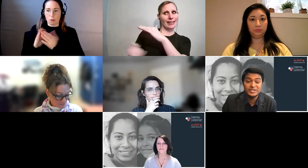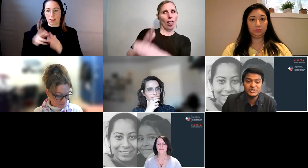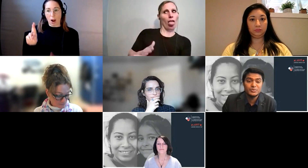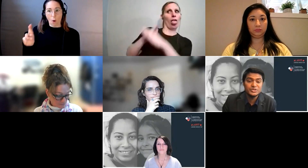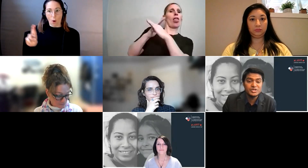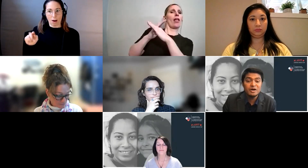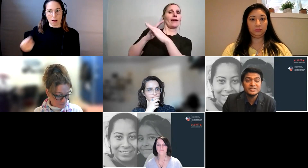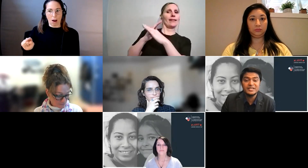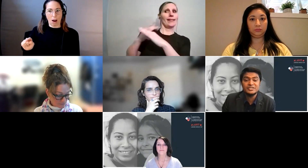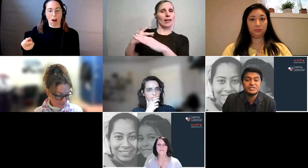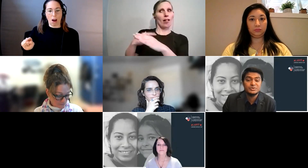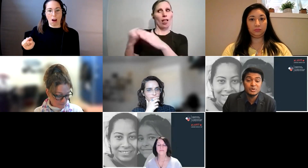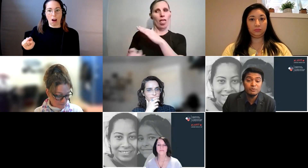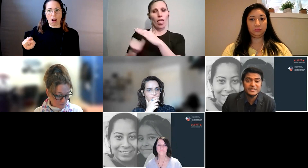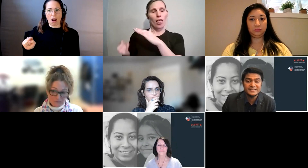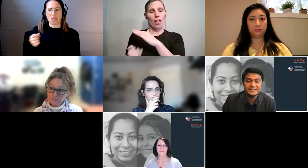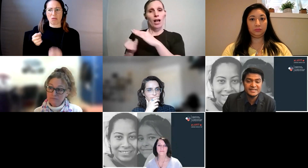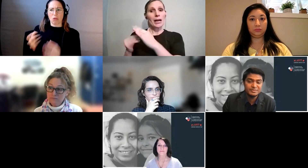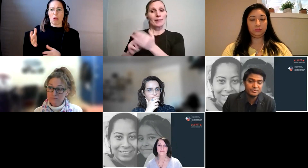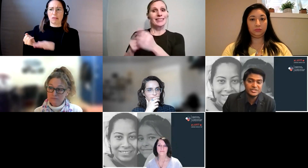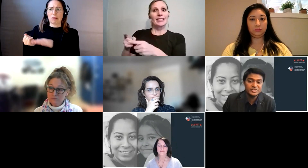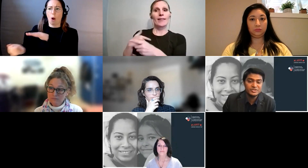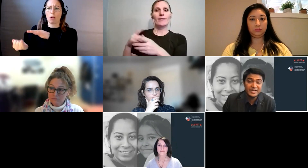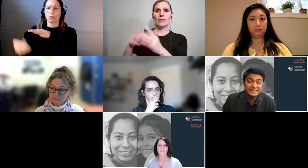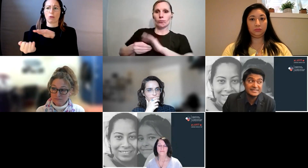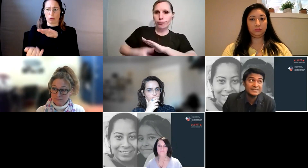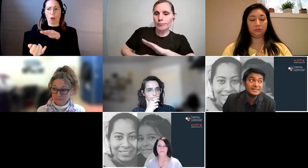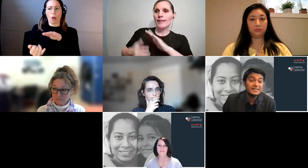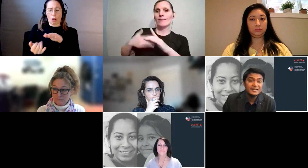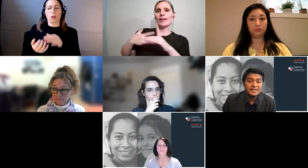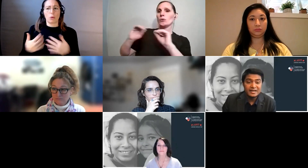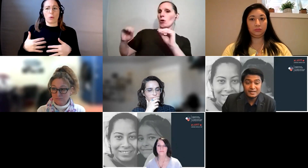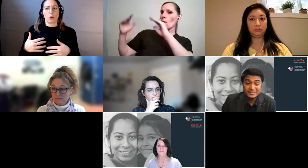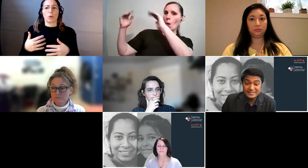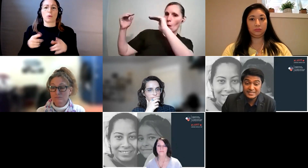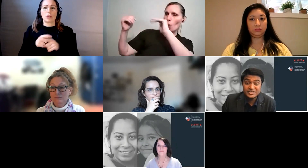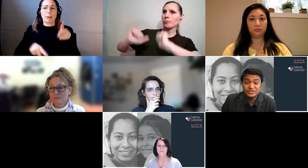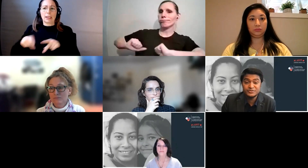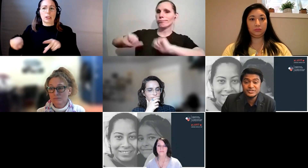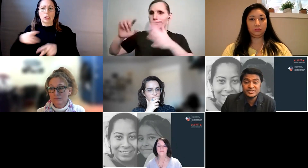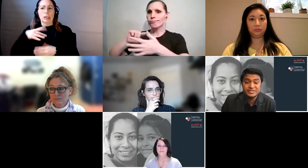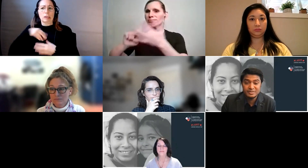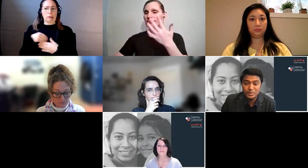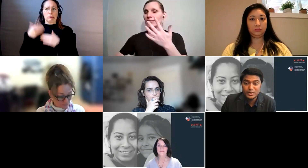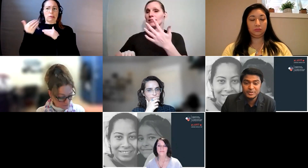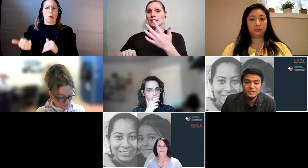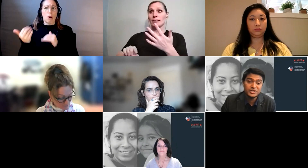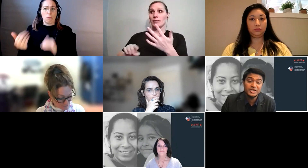qu'ils se sentent isolés et où les gens ils se sentent sans espoir.